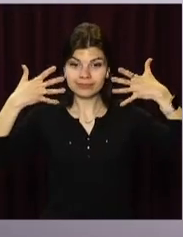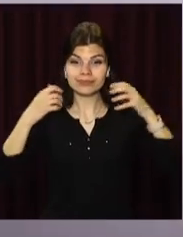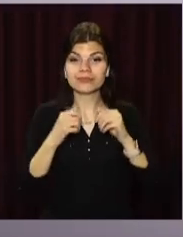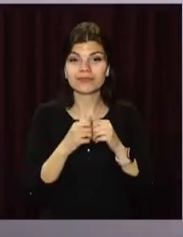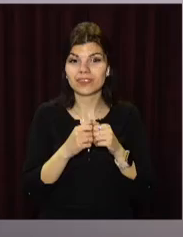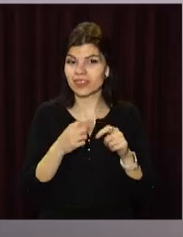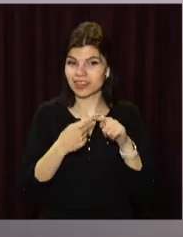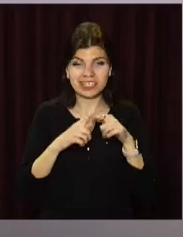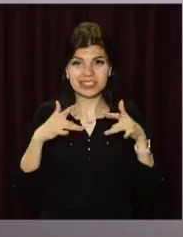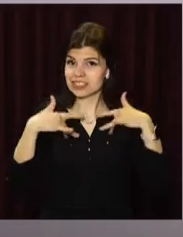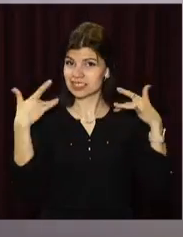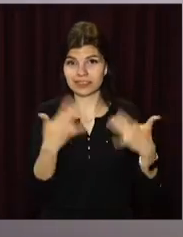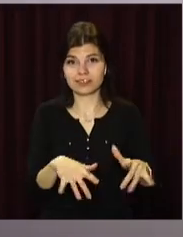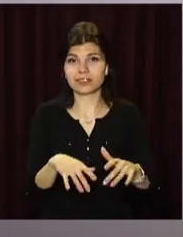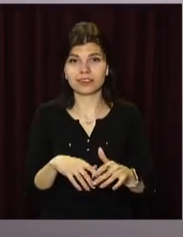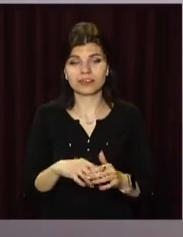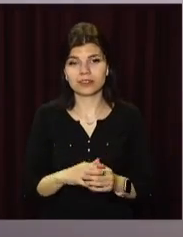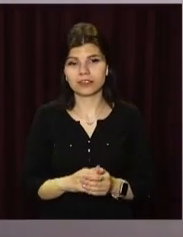но это гадость такая.